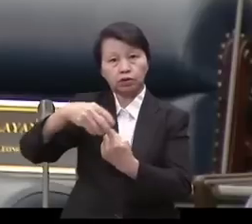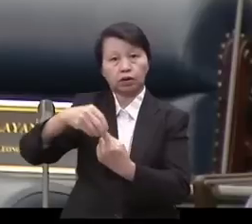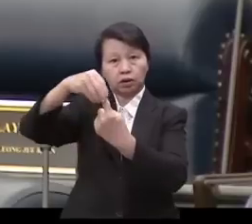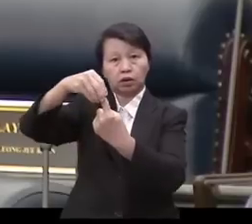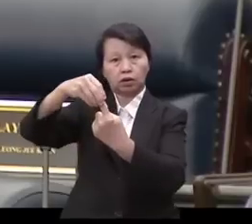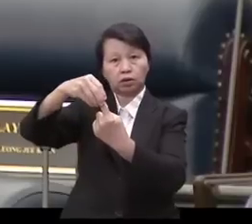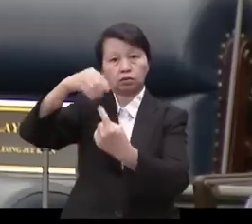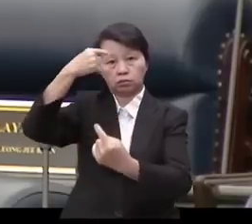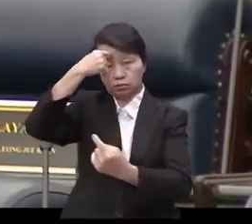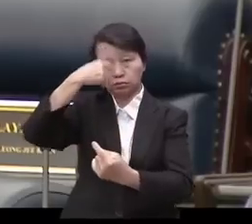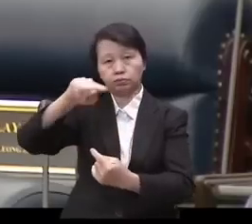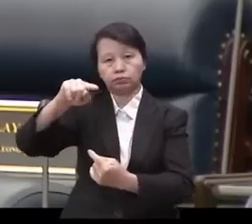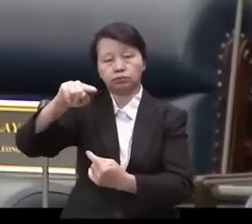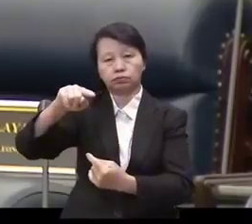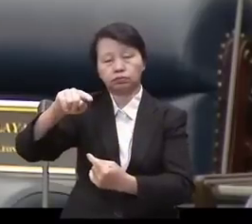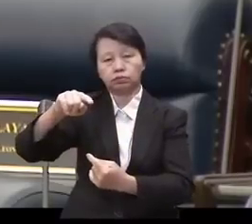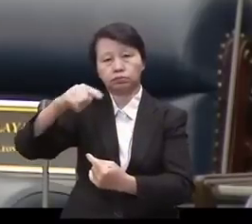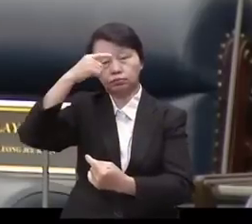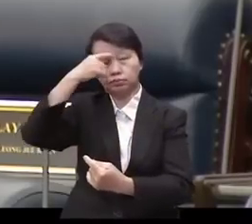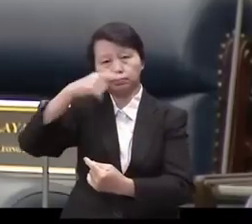untuk